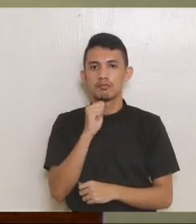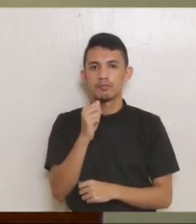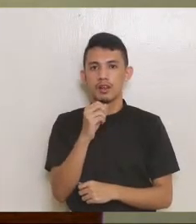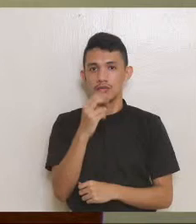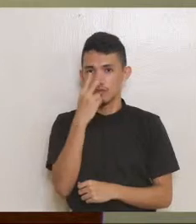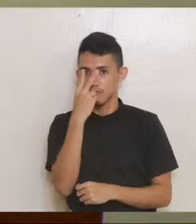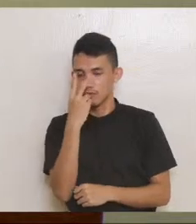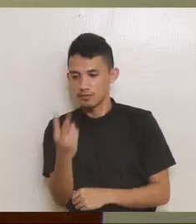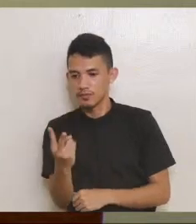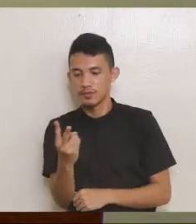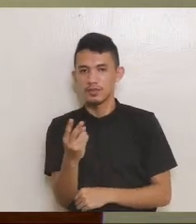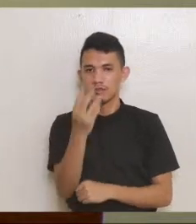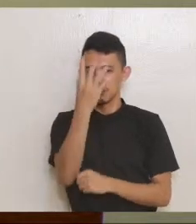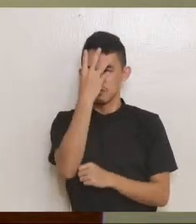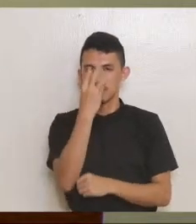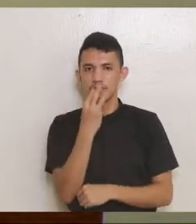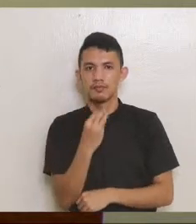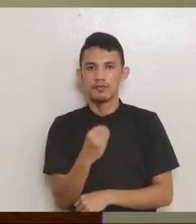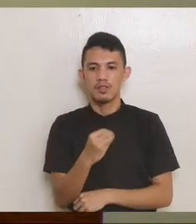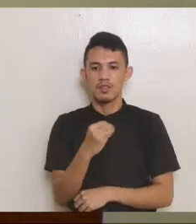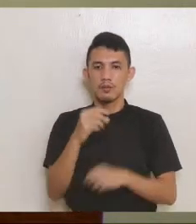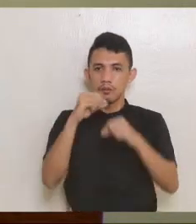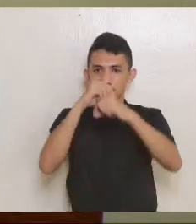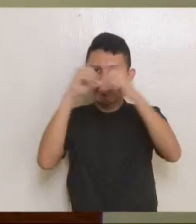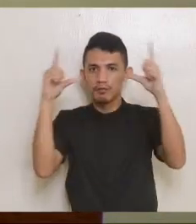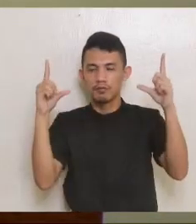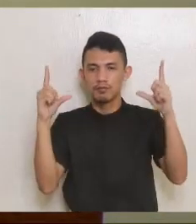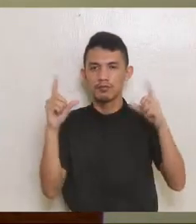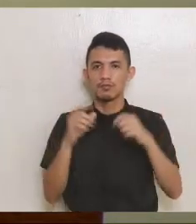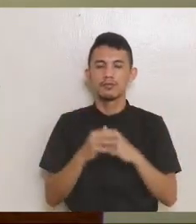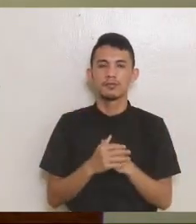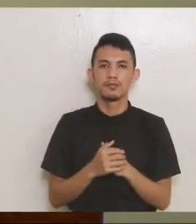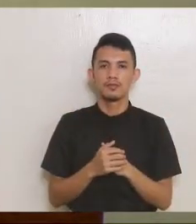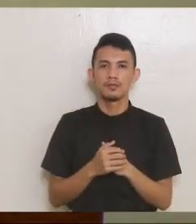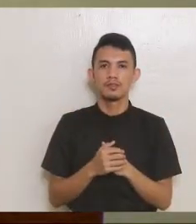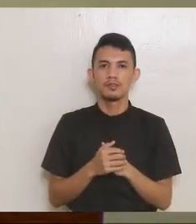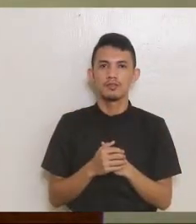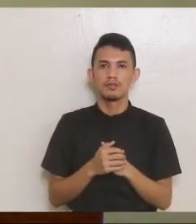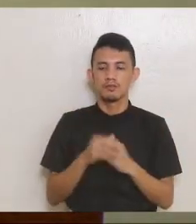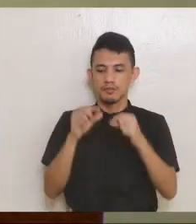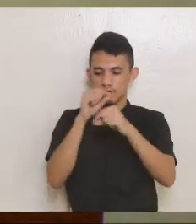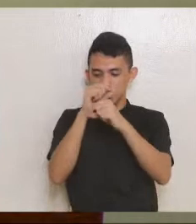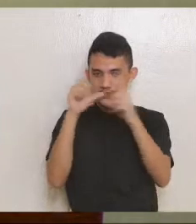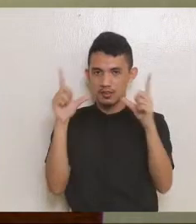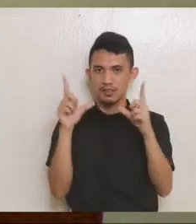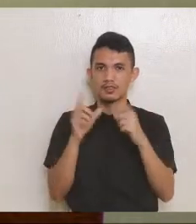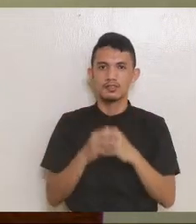mga irihis mo!" Mana siya, istriktahon man to akong lola.